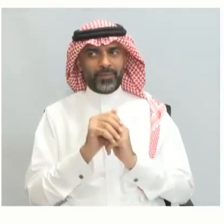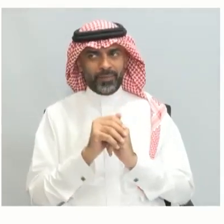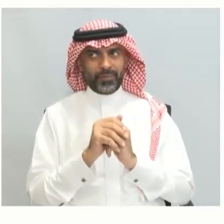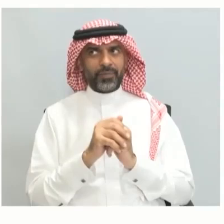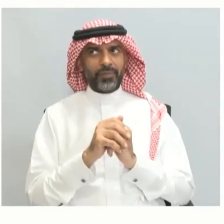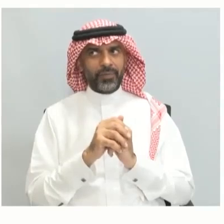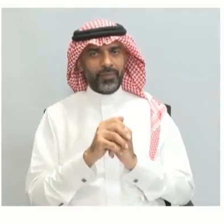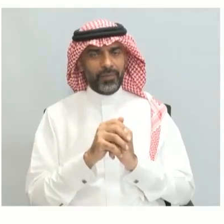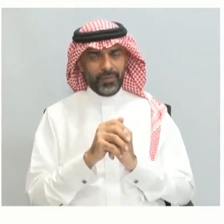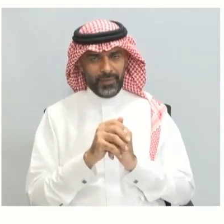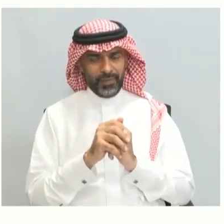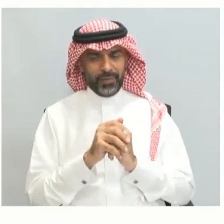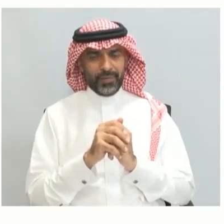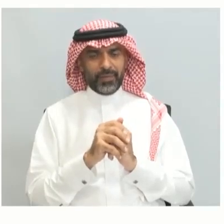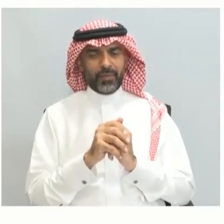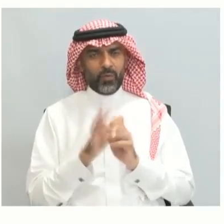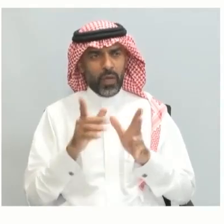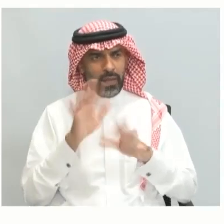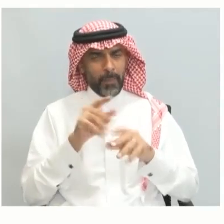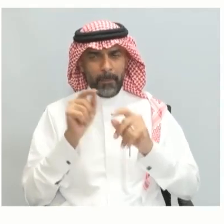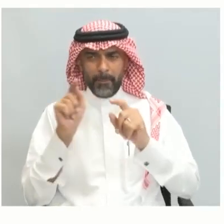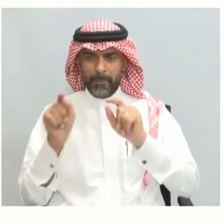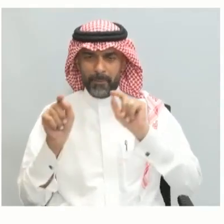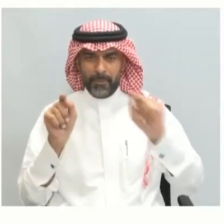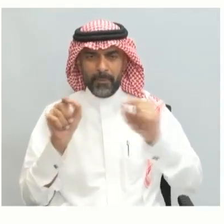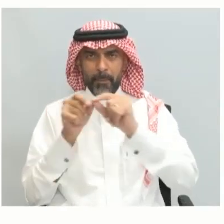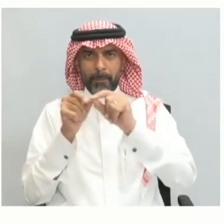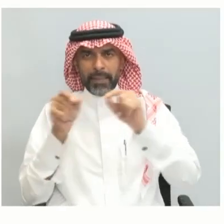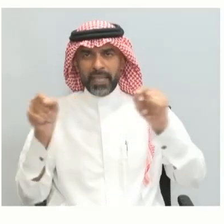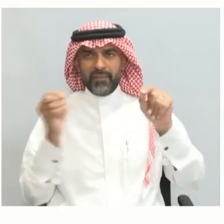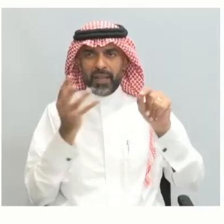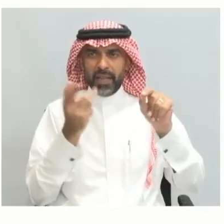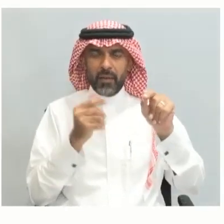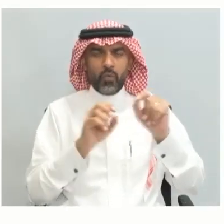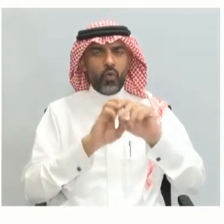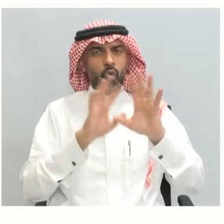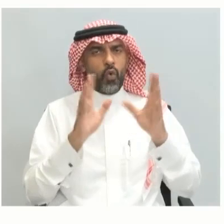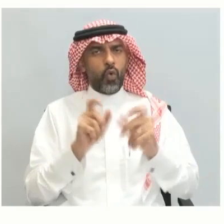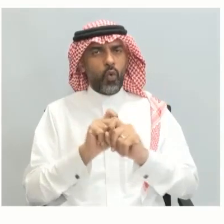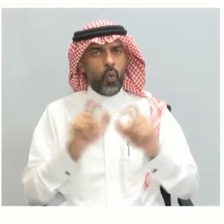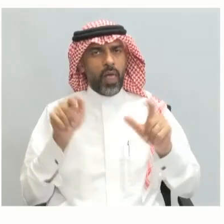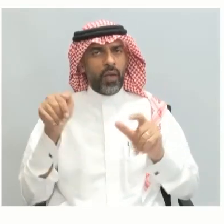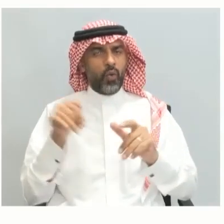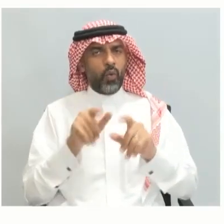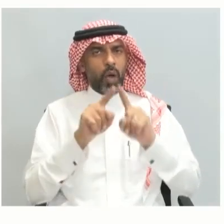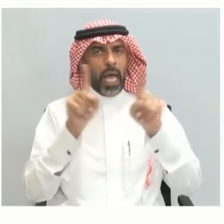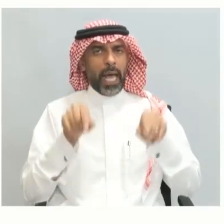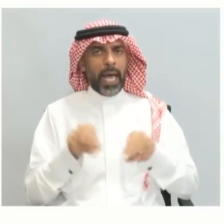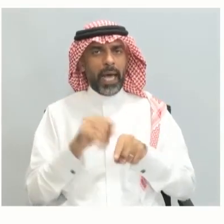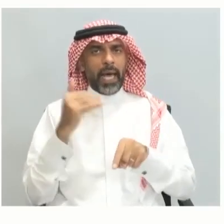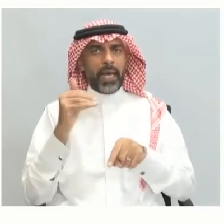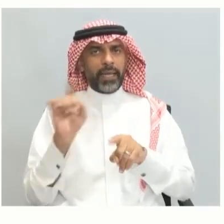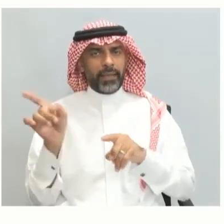من معالم وما مسافاتها وما الى ذلك ابنائي وبناتي الطلاب من معلومات نستطيع ان